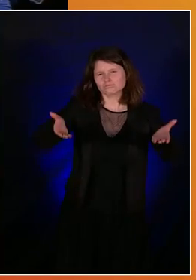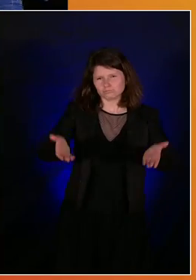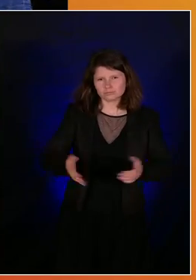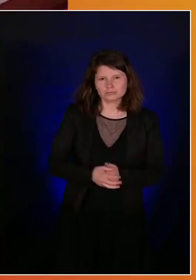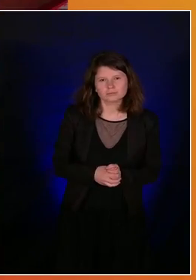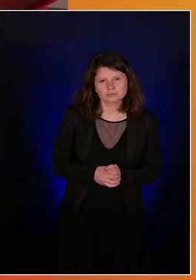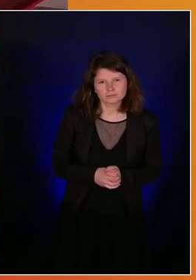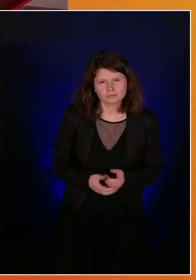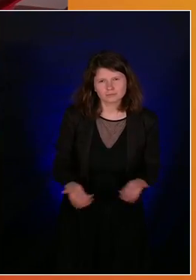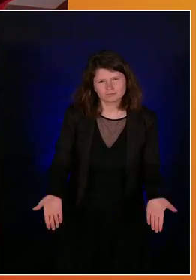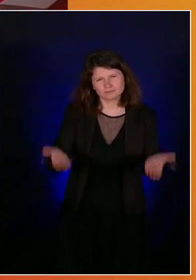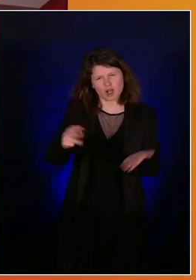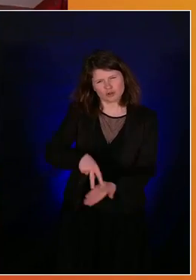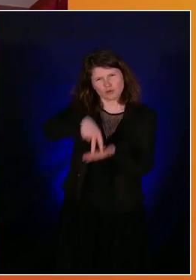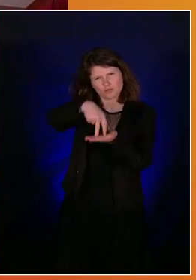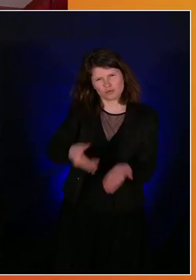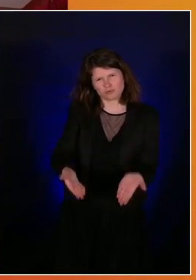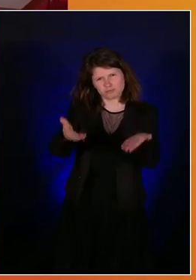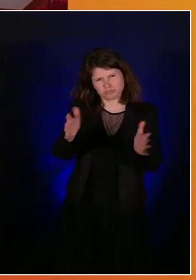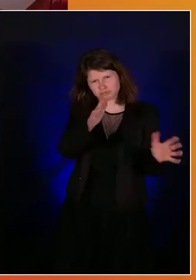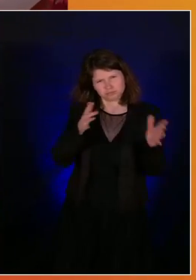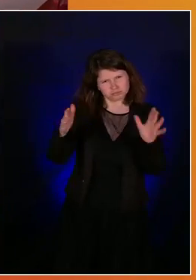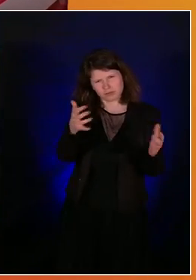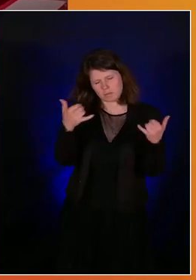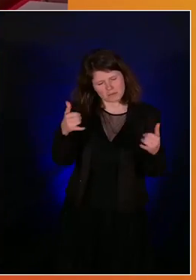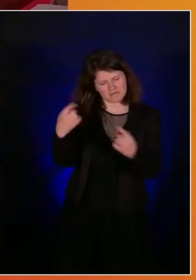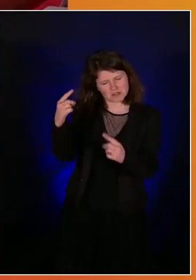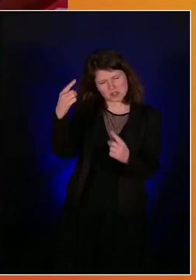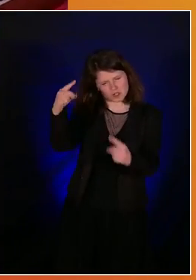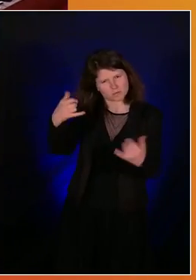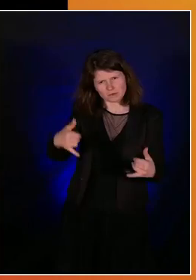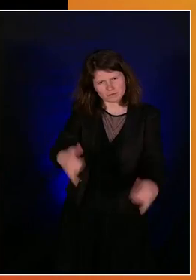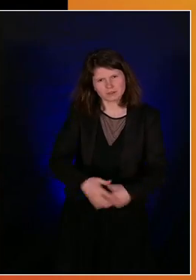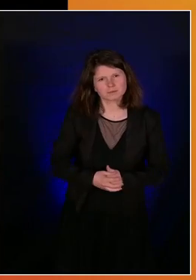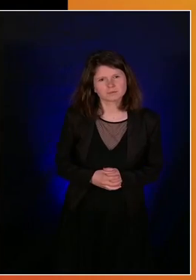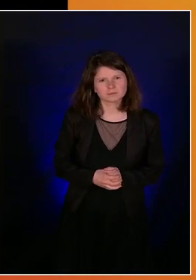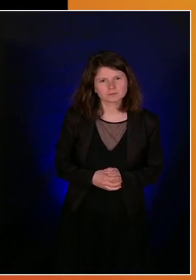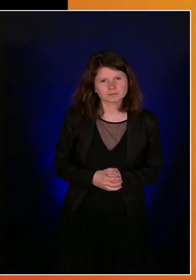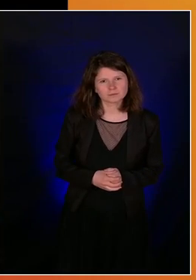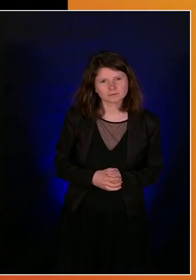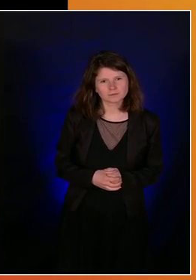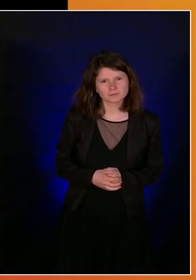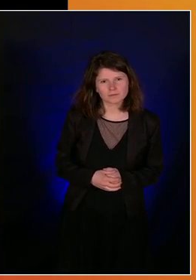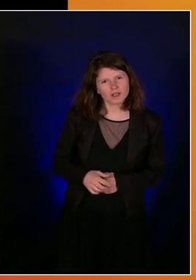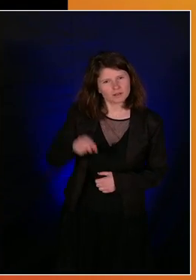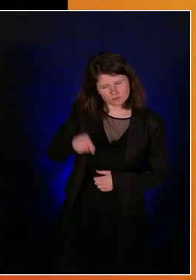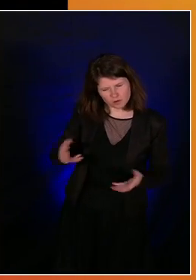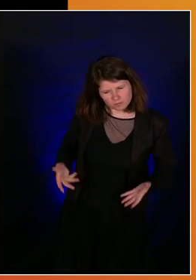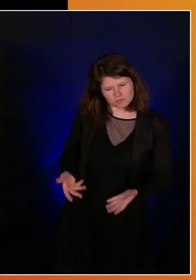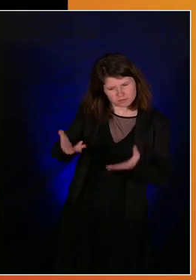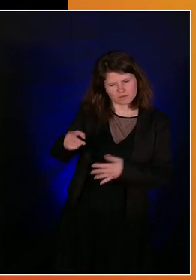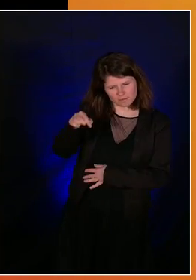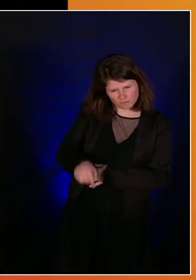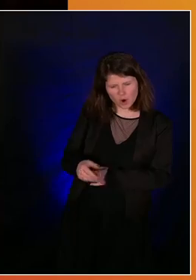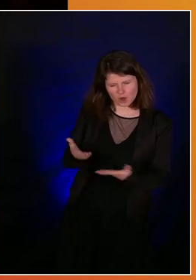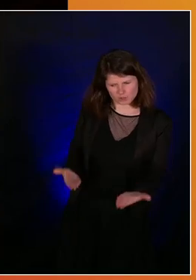tout notre témoignage debout les camarad c'est pas fini les luttes N sont pas finis il faut les soutenir et on a besoin